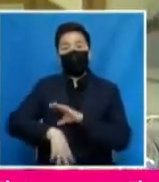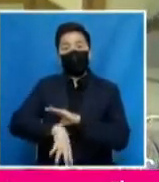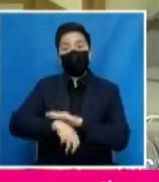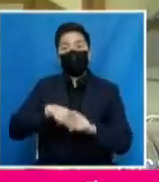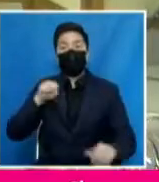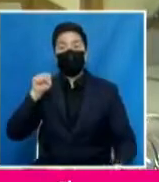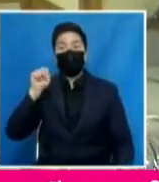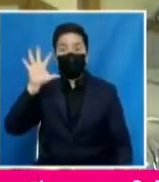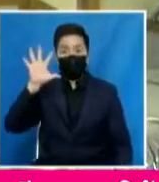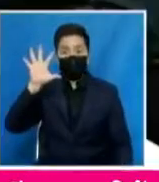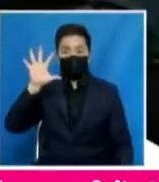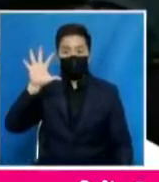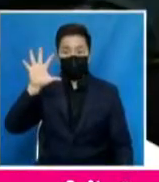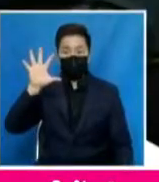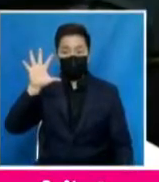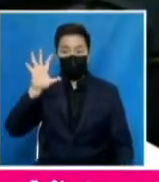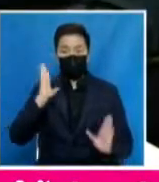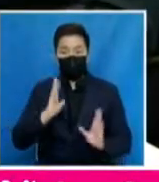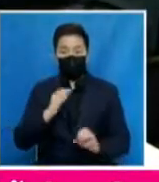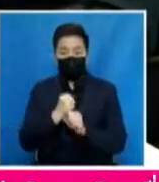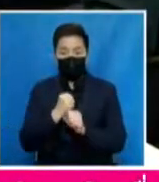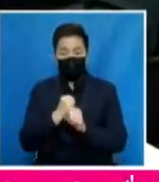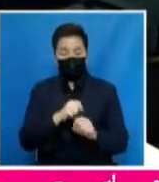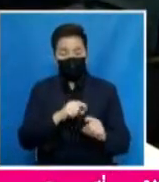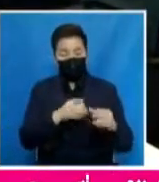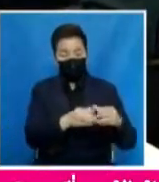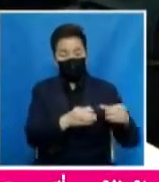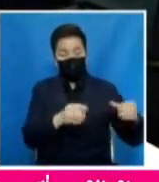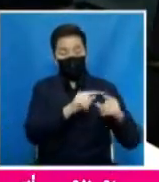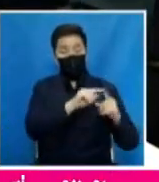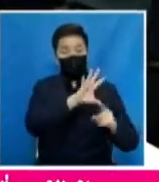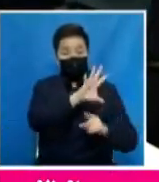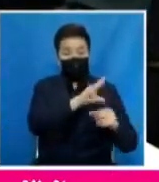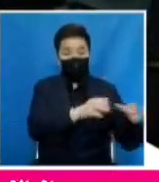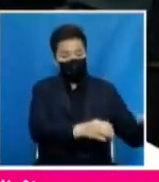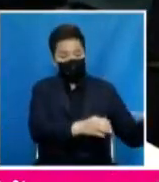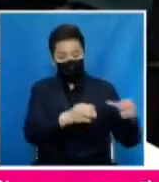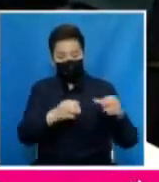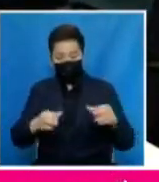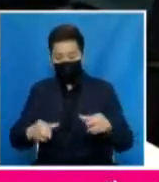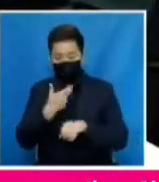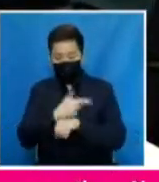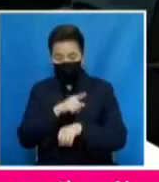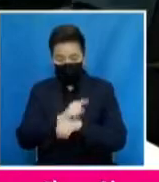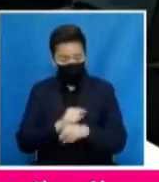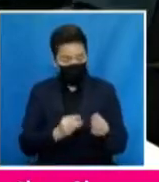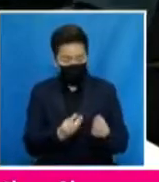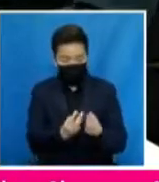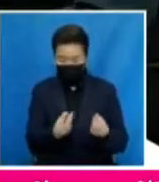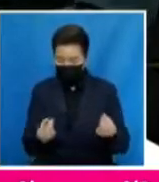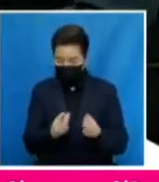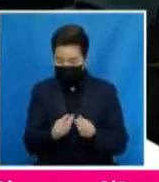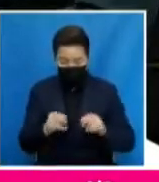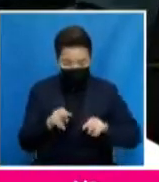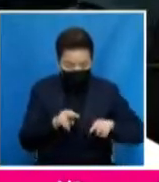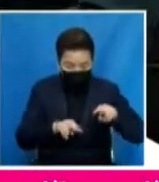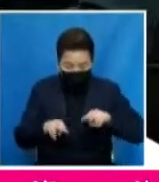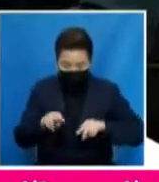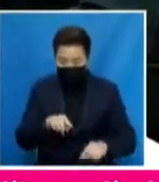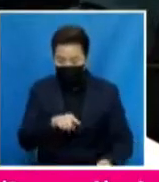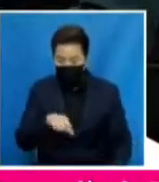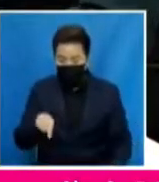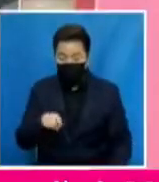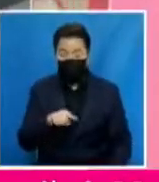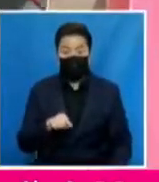หมายเลข5พนักงานนำกล่องลูกบอลยางหมายเลข5มาให้ประธานกรรมการตรวจสอบค่ะซึ่งในการตรวจส